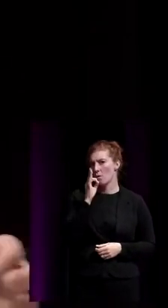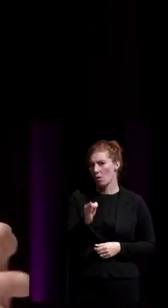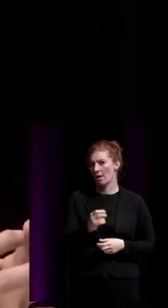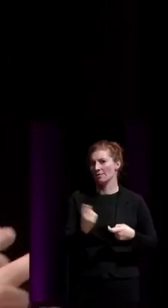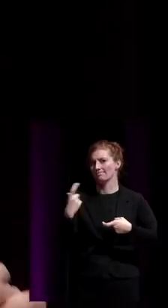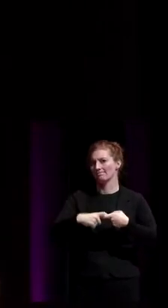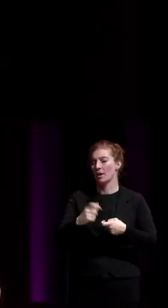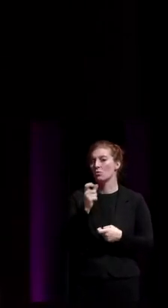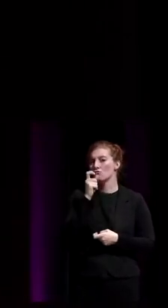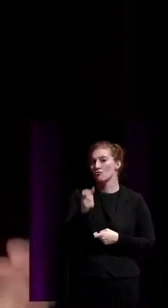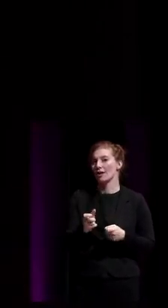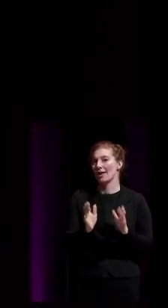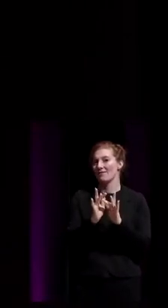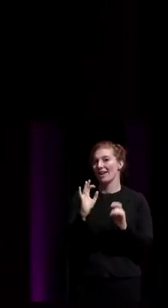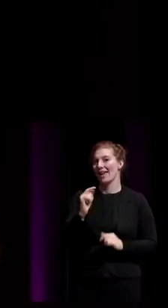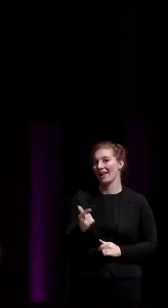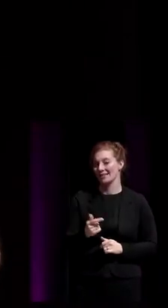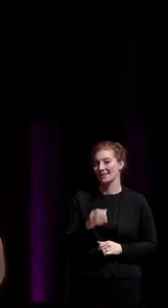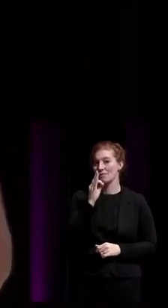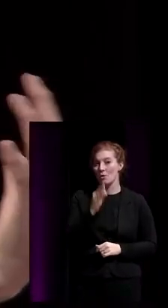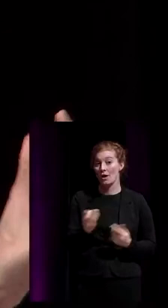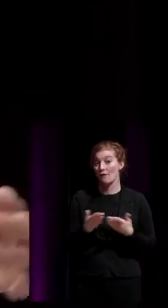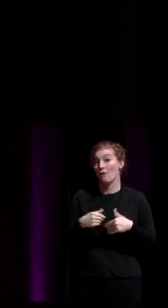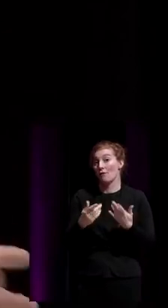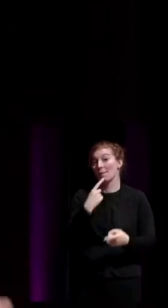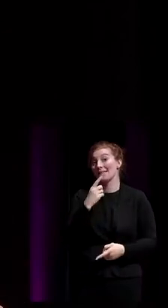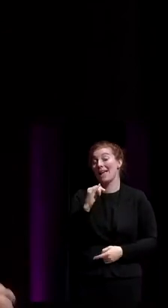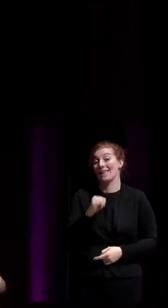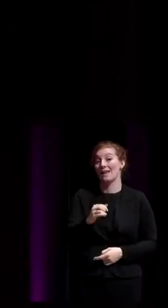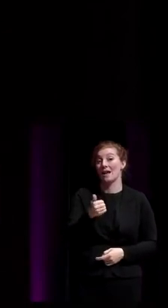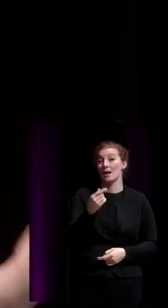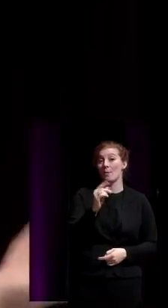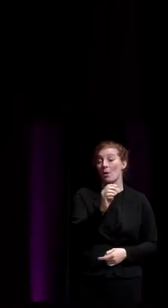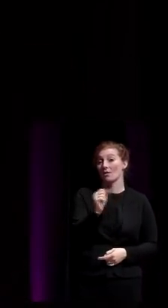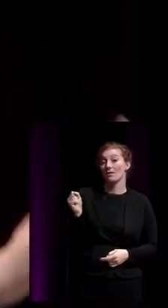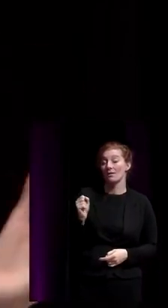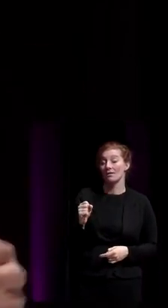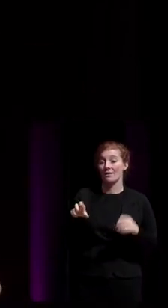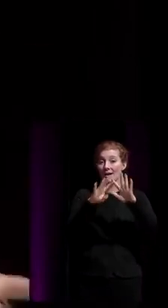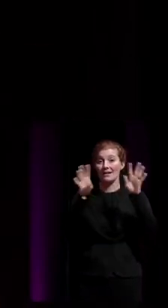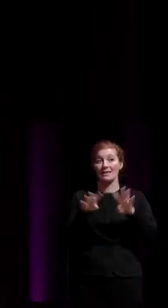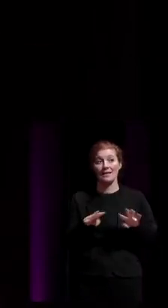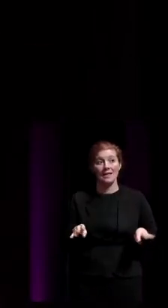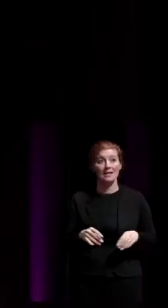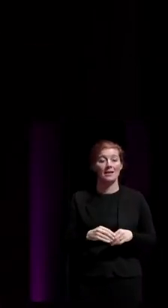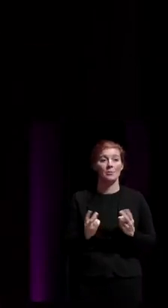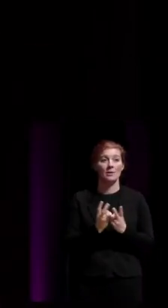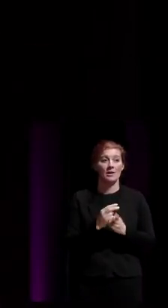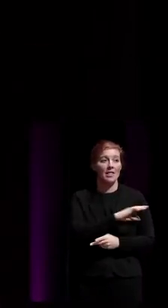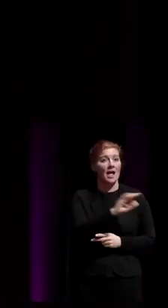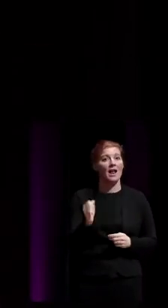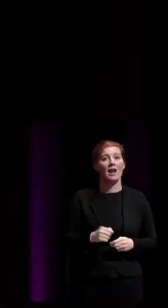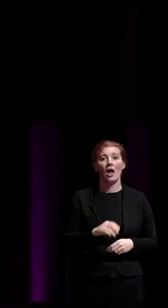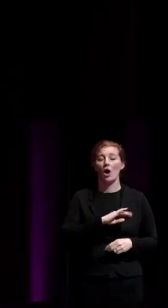tangerar ju yttrandefrihetsfrågorna. Vad är det man ska få säga i en blogg? Alltså internet har ju inneburit att liksom tusen blommor kan blomma på ett helt annat sätt än vad vi